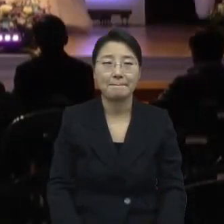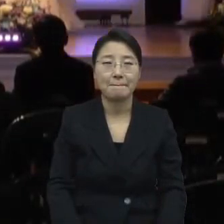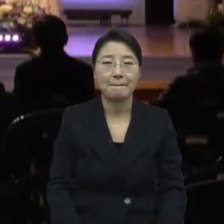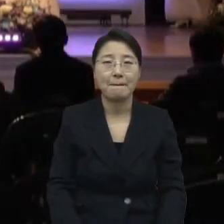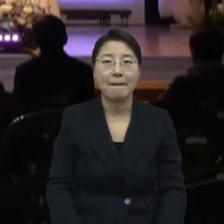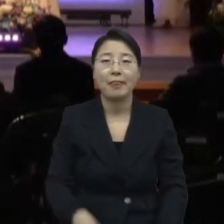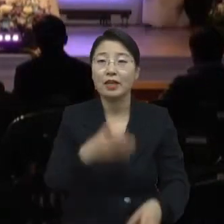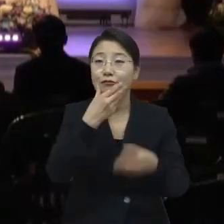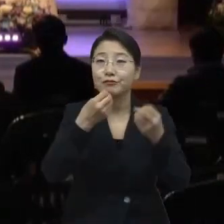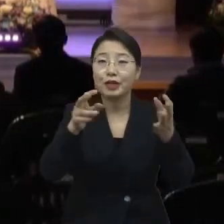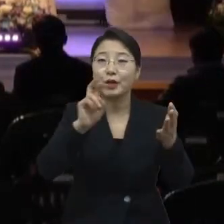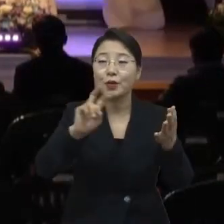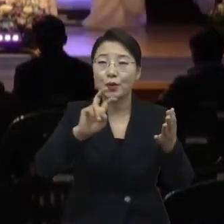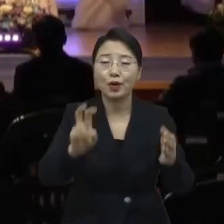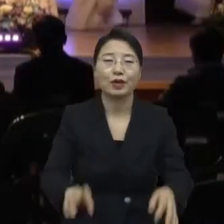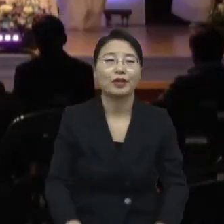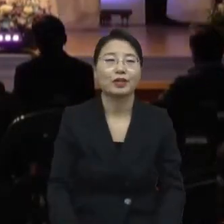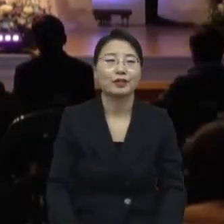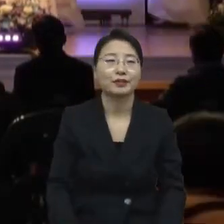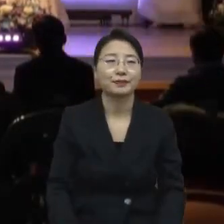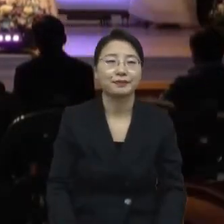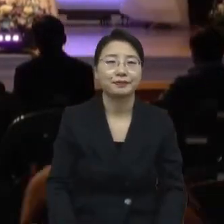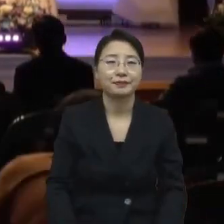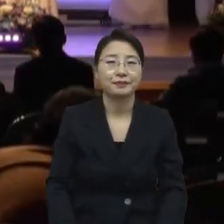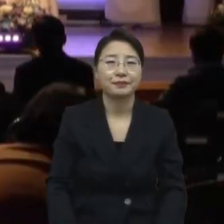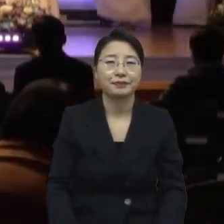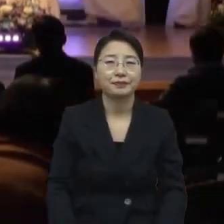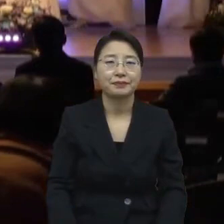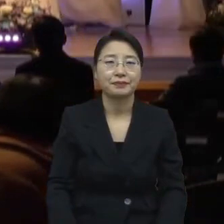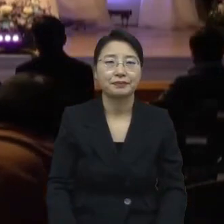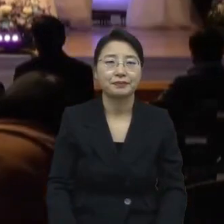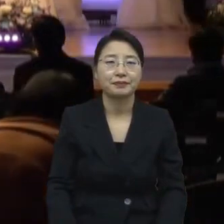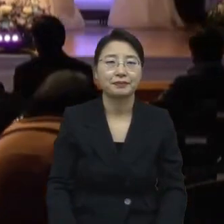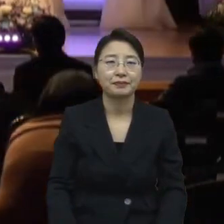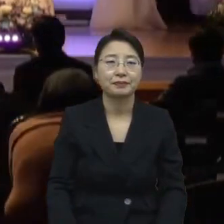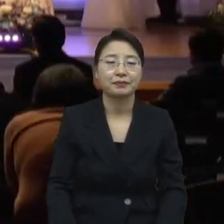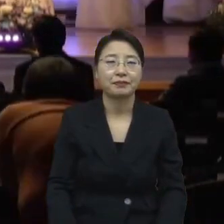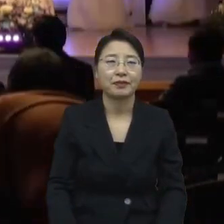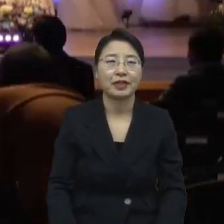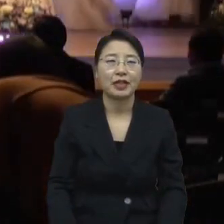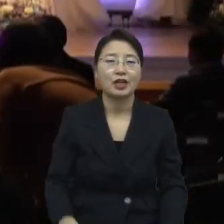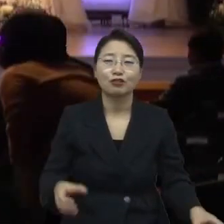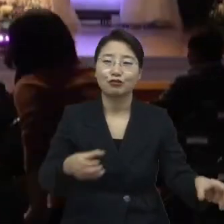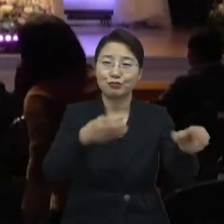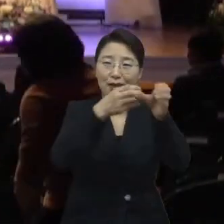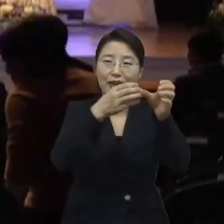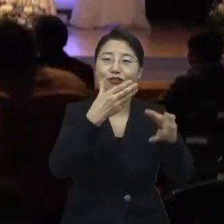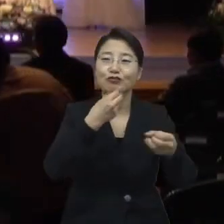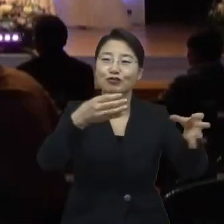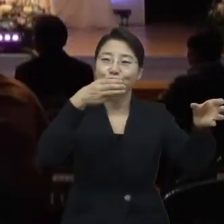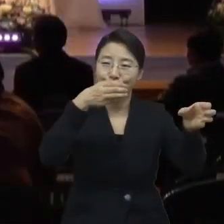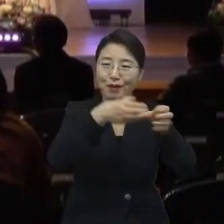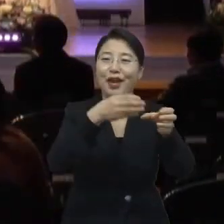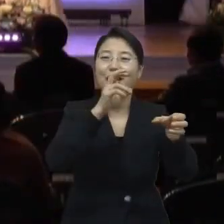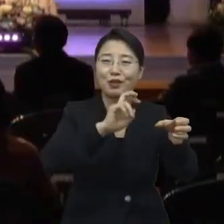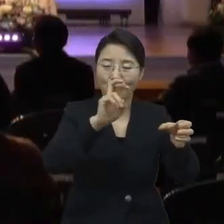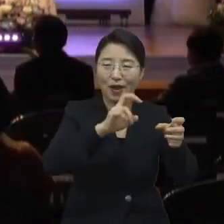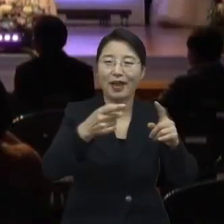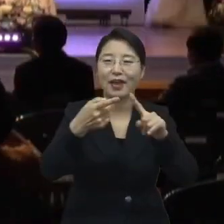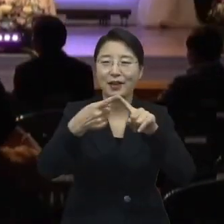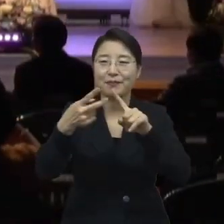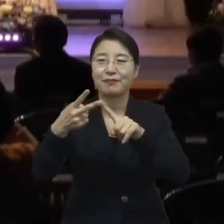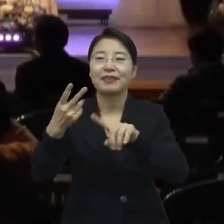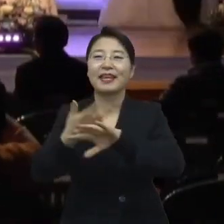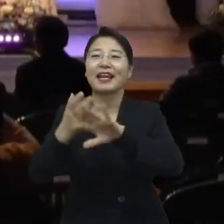네, 축하곡은 축배의 노래와 라테츠키 행진곡입니다. 오늘 이렇게 새해를 앞서 이렇게